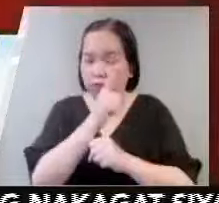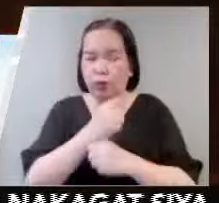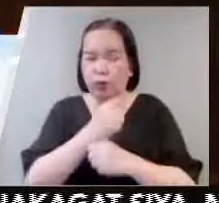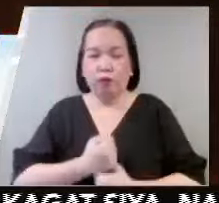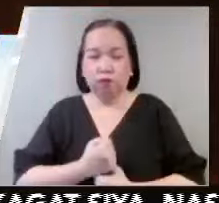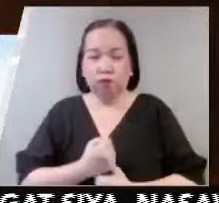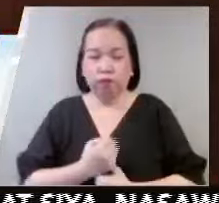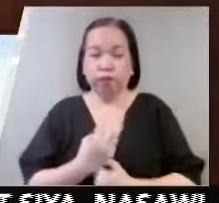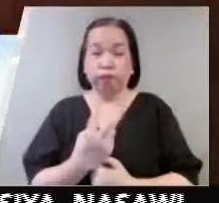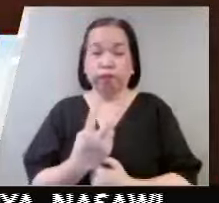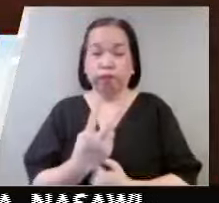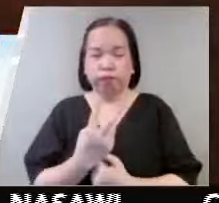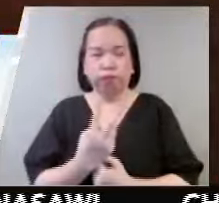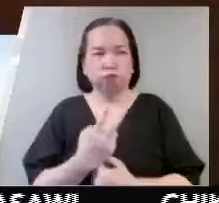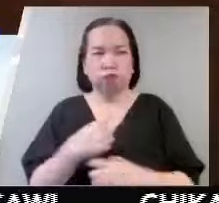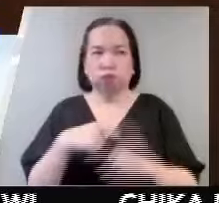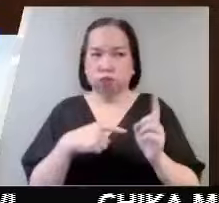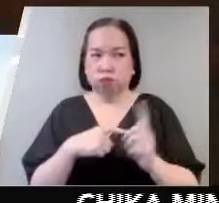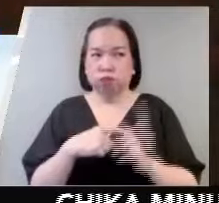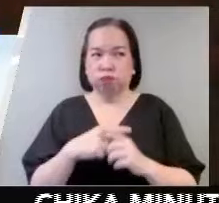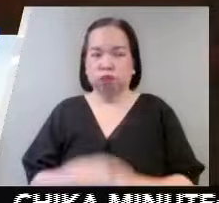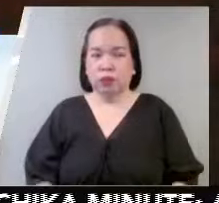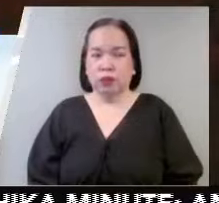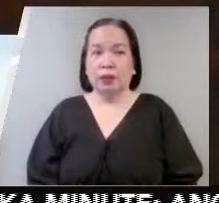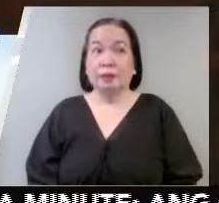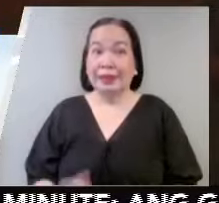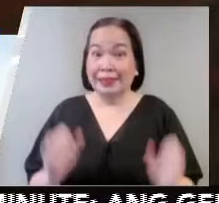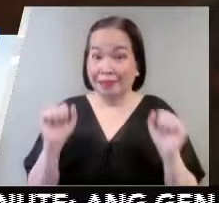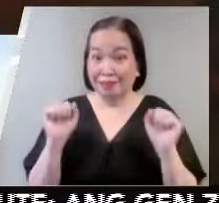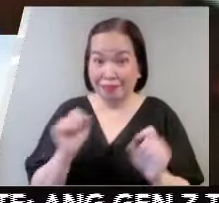Legacy. Finally!